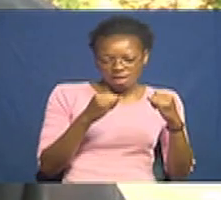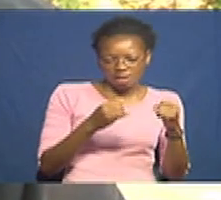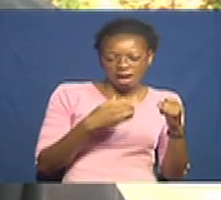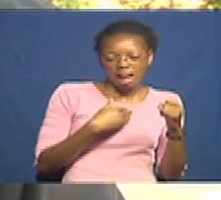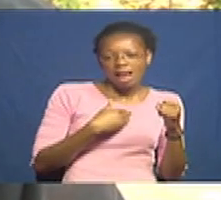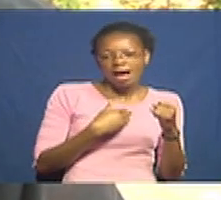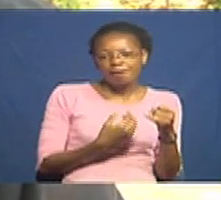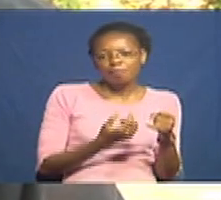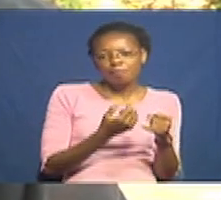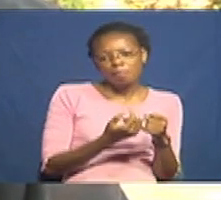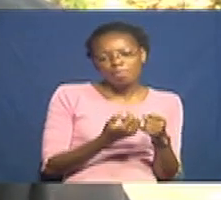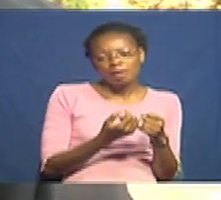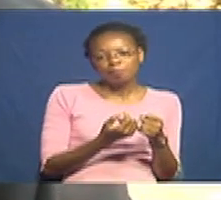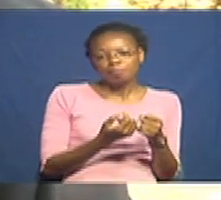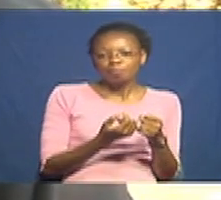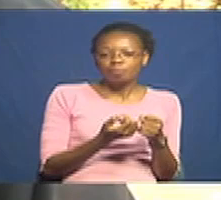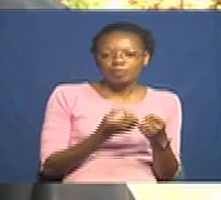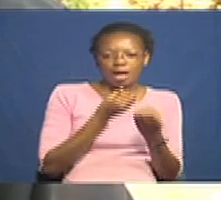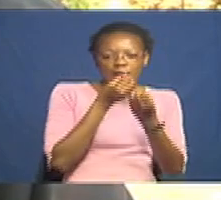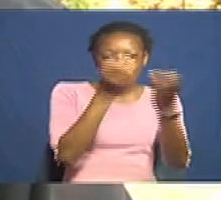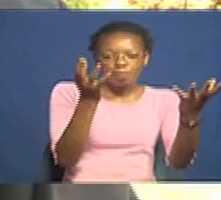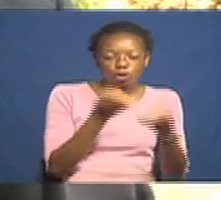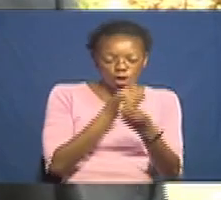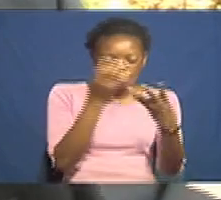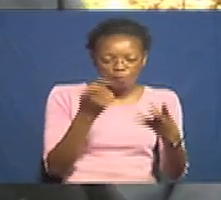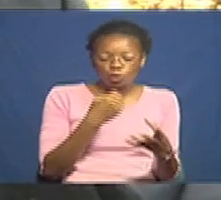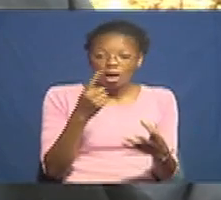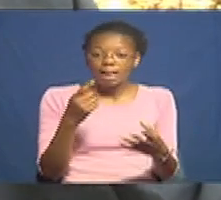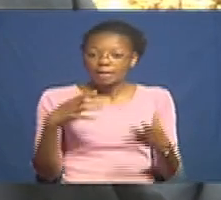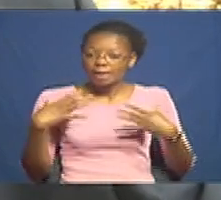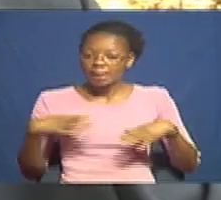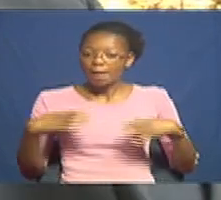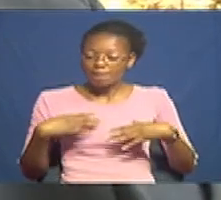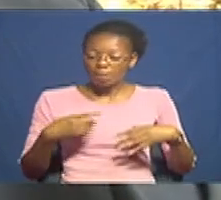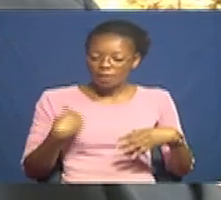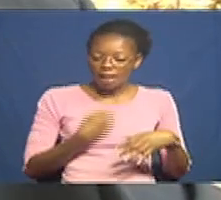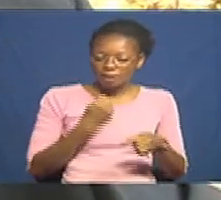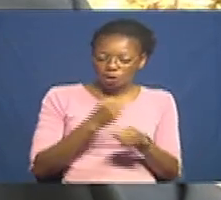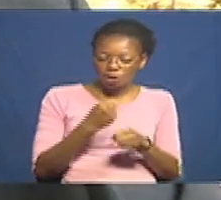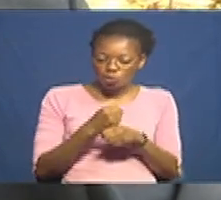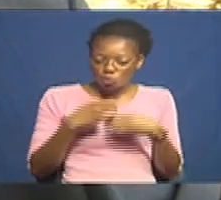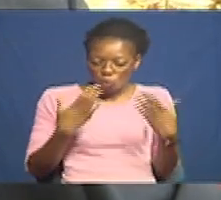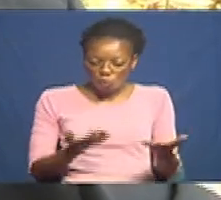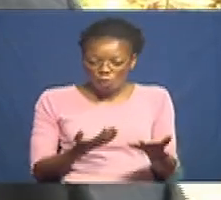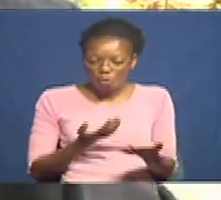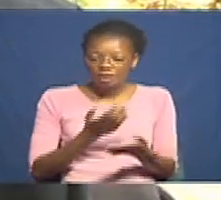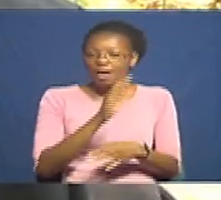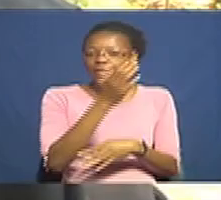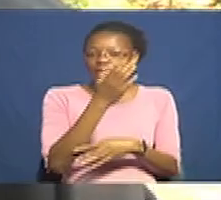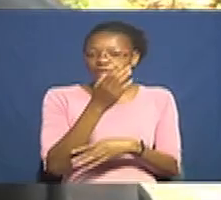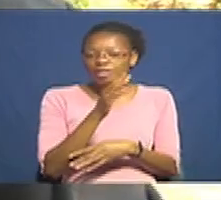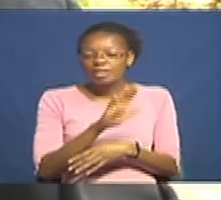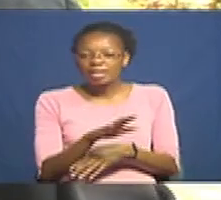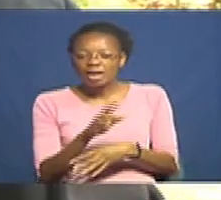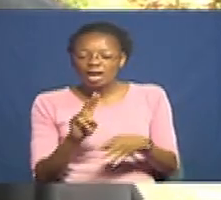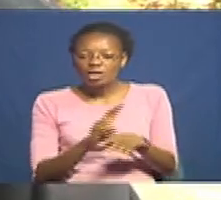in terms of plants we have, lakini the natural habitats, tuseme the environment, as